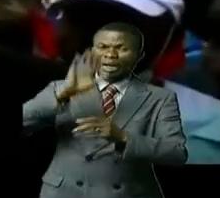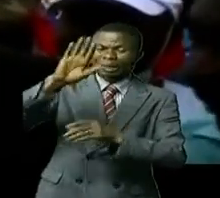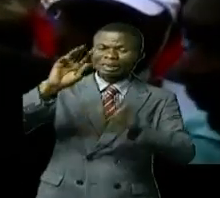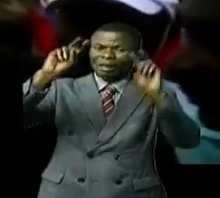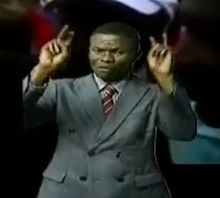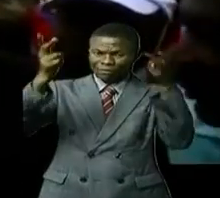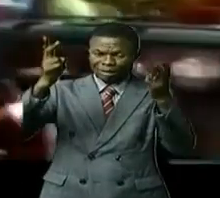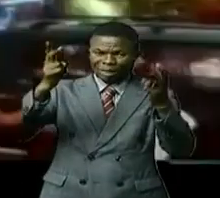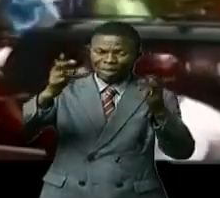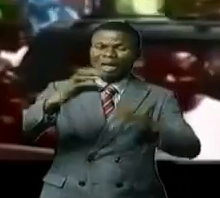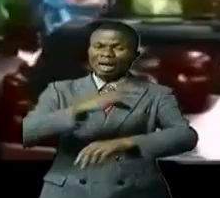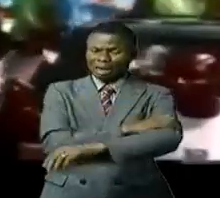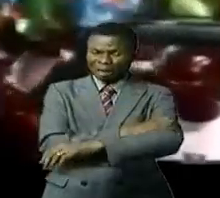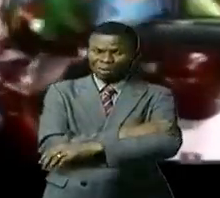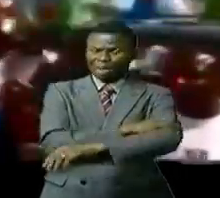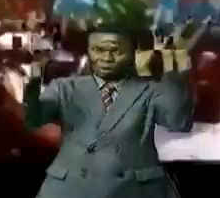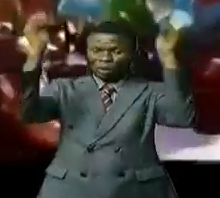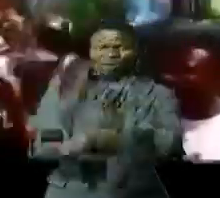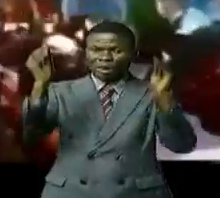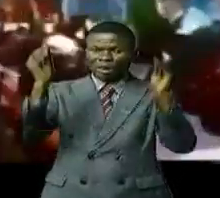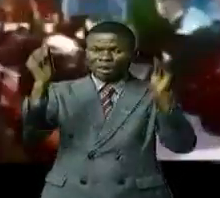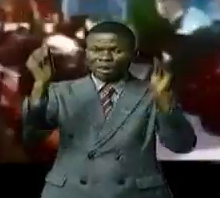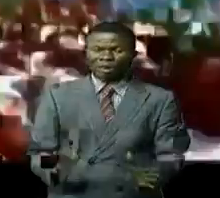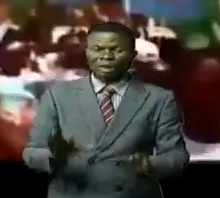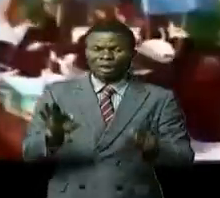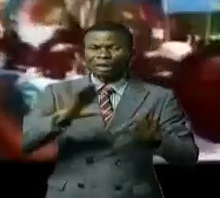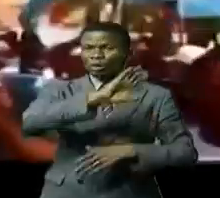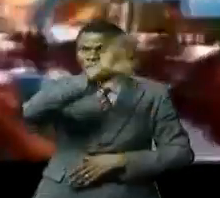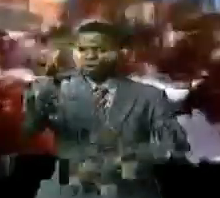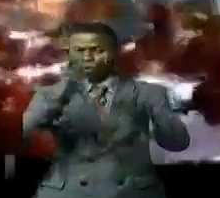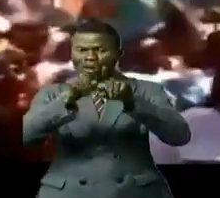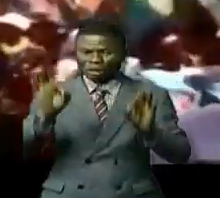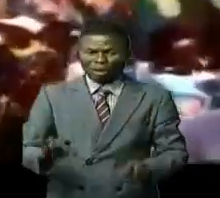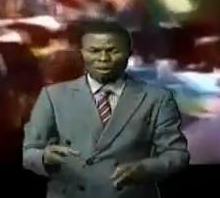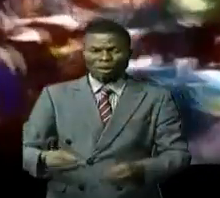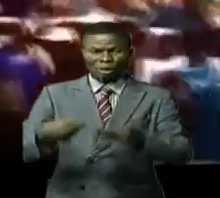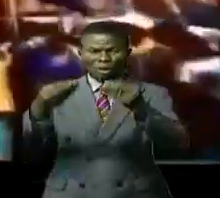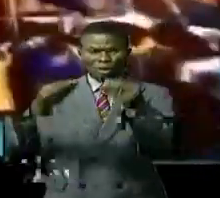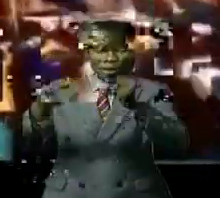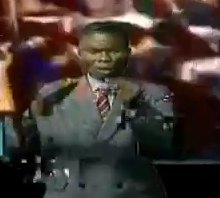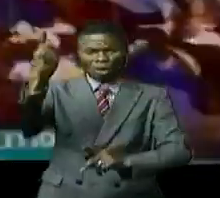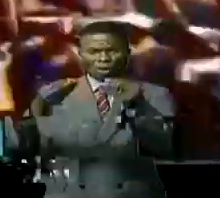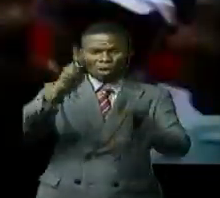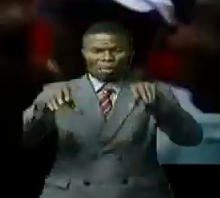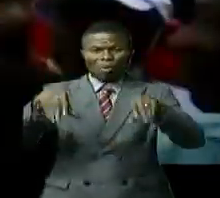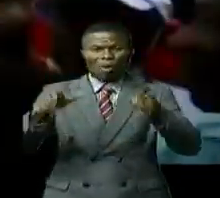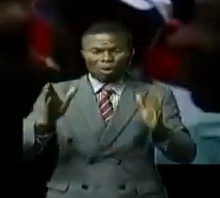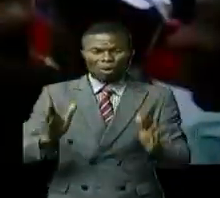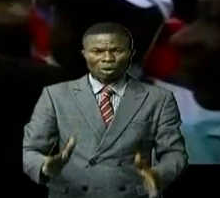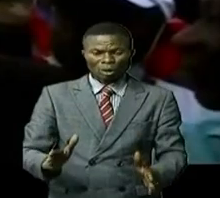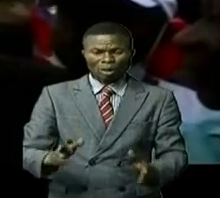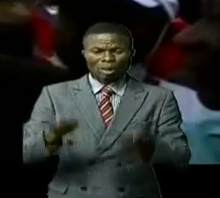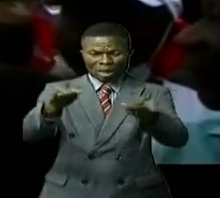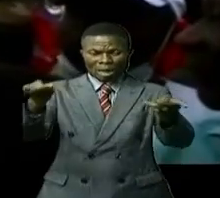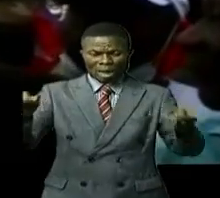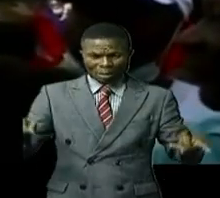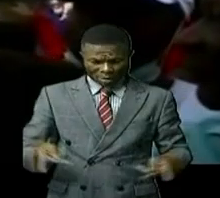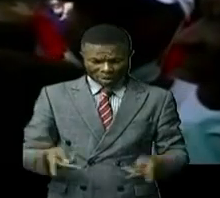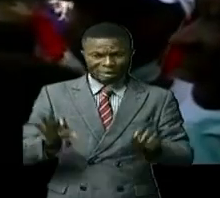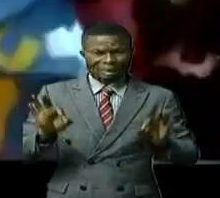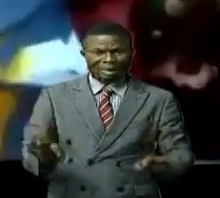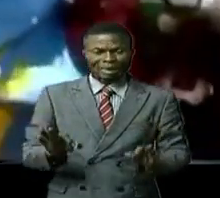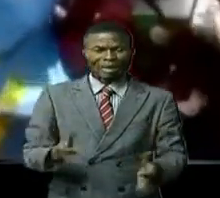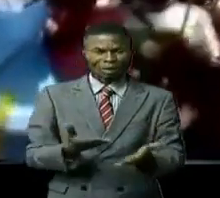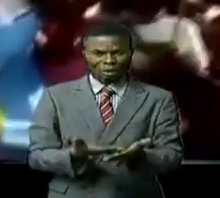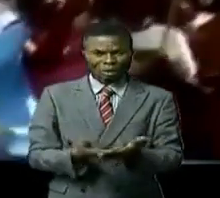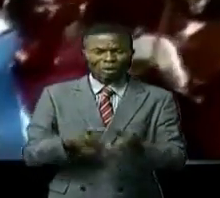Dieu créateur des cieux et de la terre, lui qui a donné à chaque peuple son espace territorial,